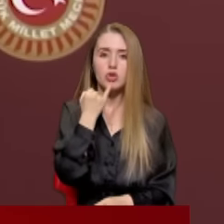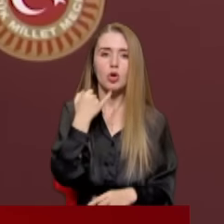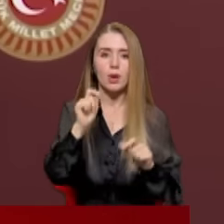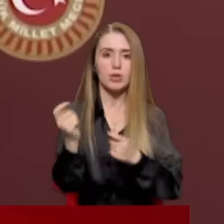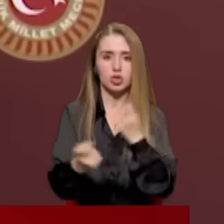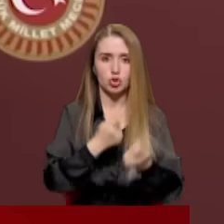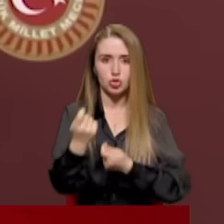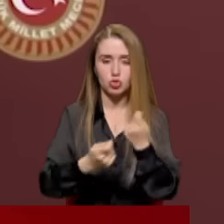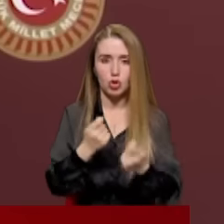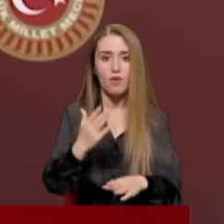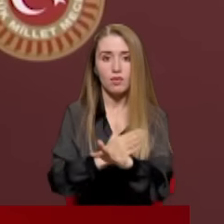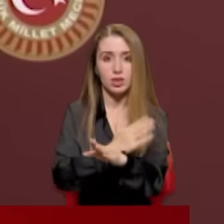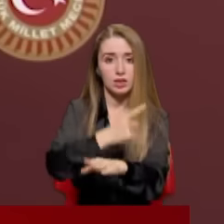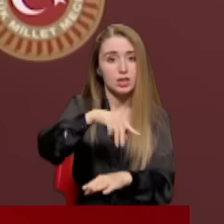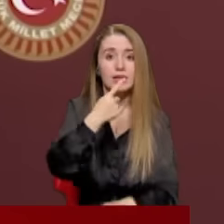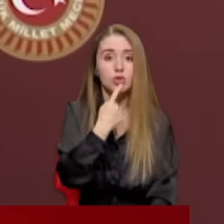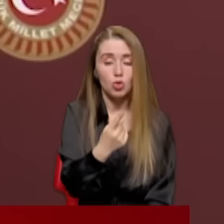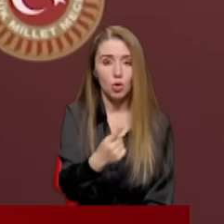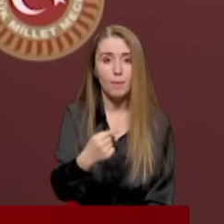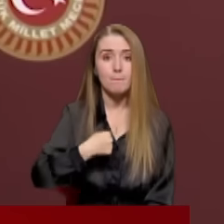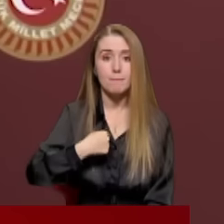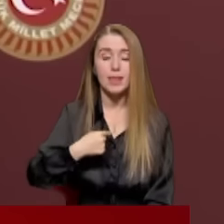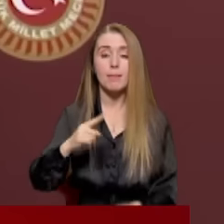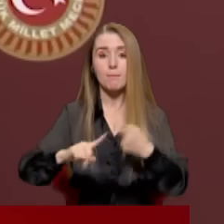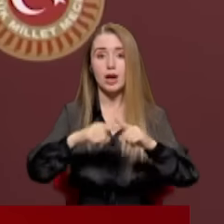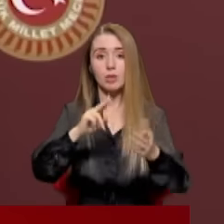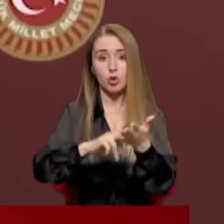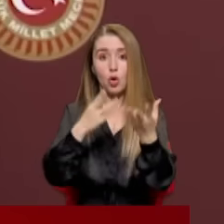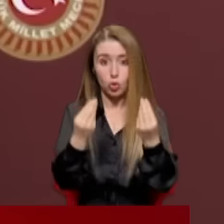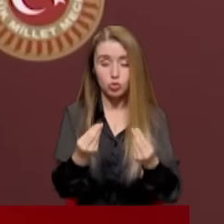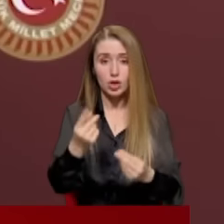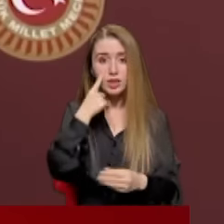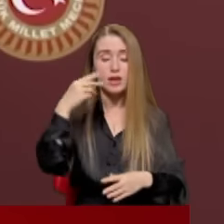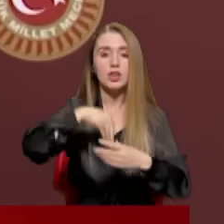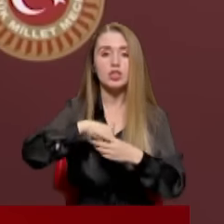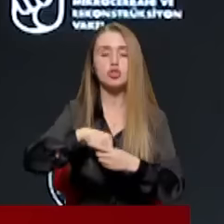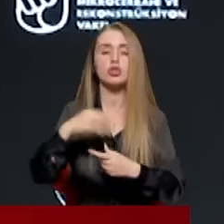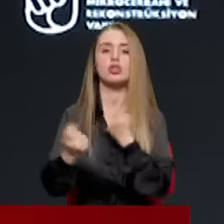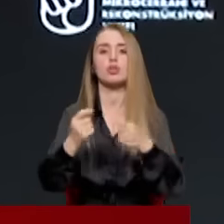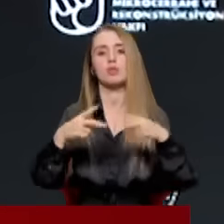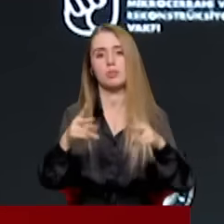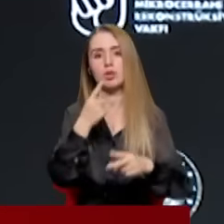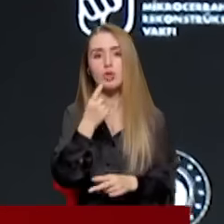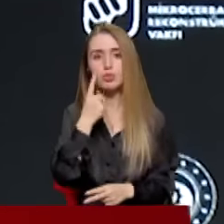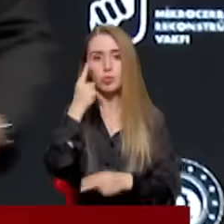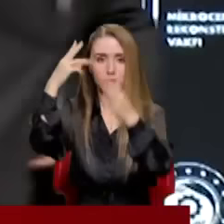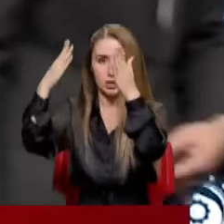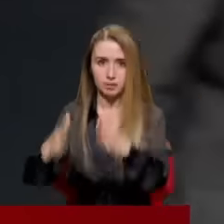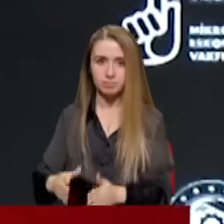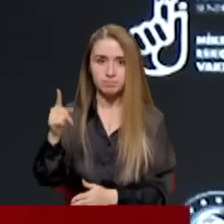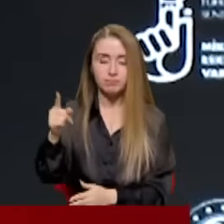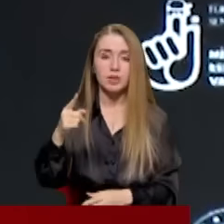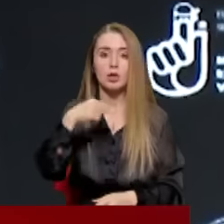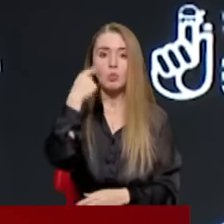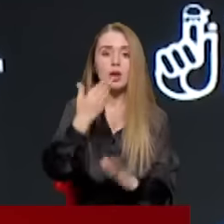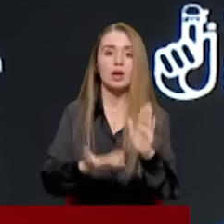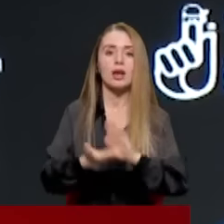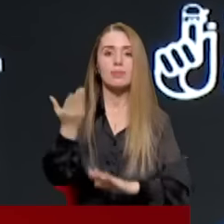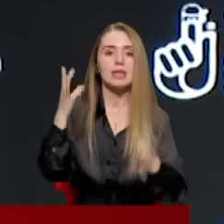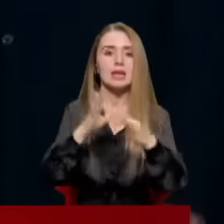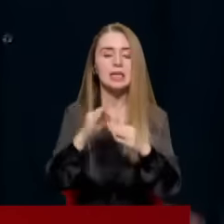çalışması yapıyorlar. Vatandaşlara diyorlar ki ancak benim partime üye olanlar devlet dairelerinde yer bulabilirler. Cumhurbaşkanı Erdoğan mülakatın